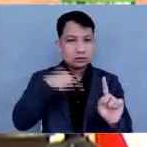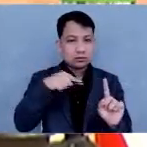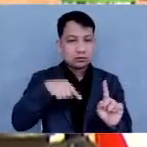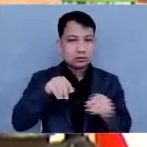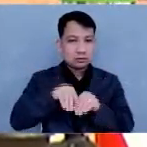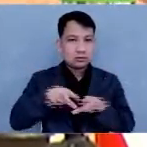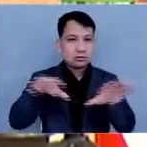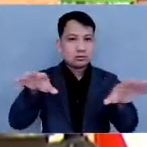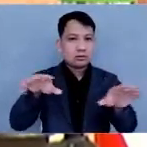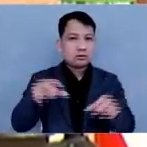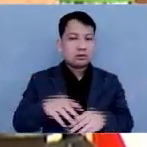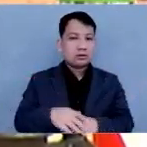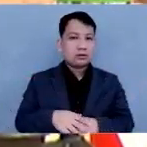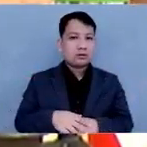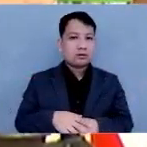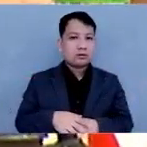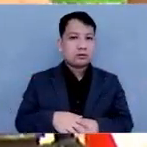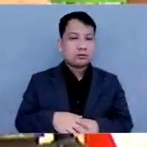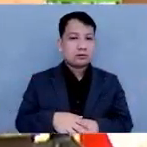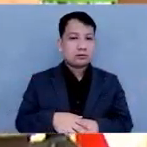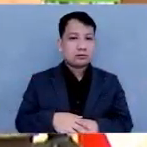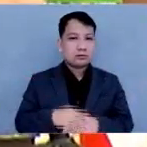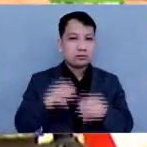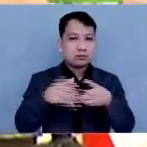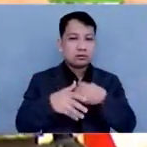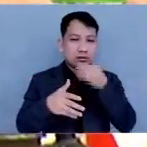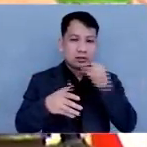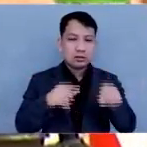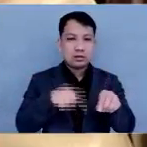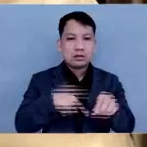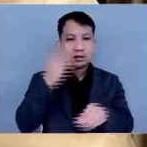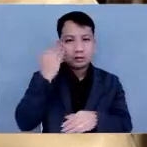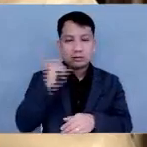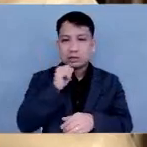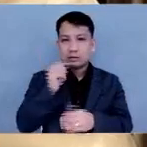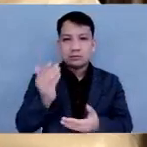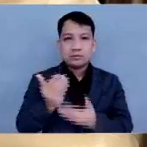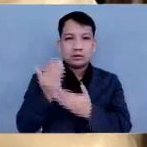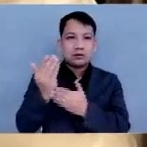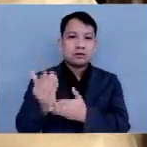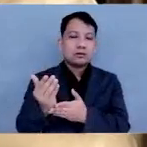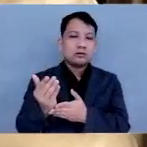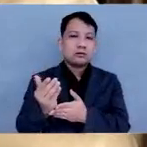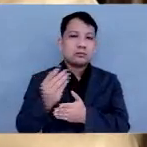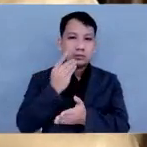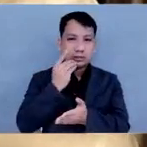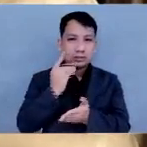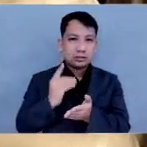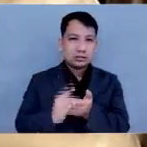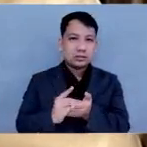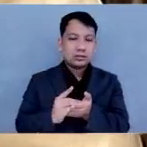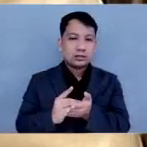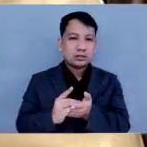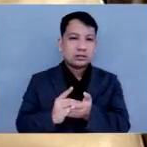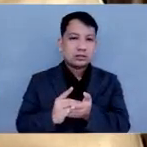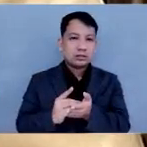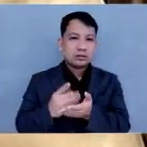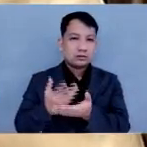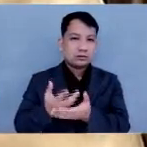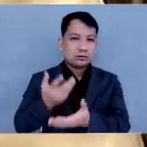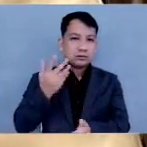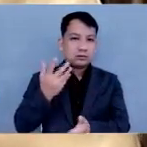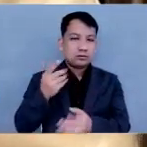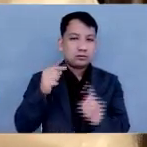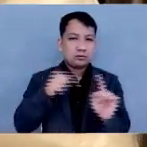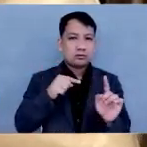nagpakalat. Pinasite in contempt ng Quad Committee si Roque dahil hindi dito na isumite ang hinihinging dokumento kaugnay ng kanyang yaman. Tuturo rin